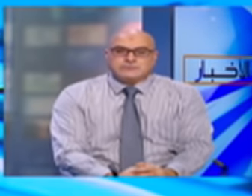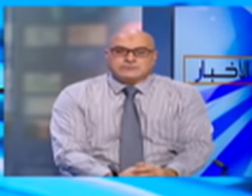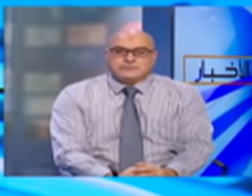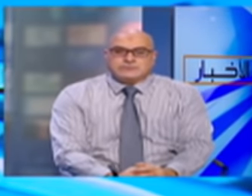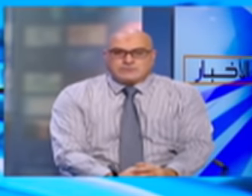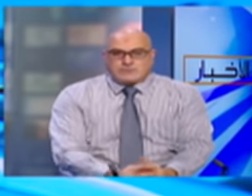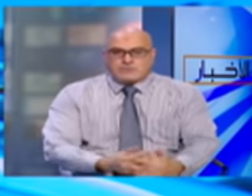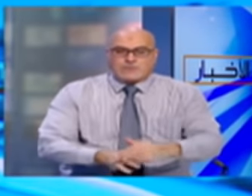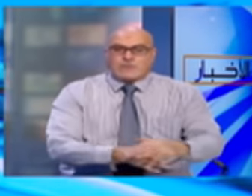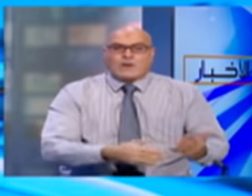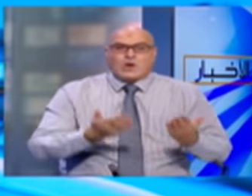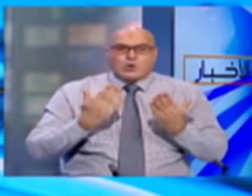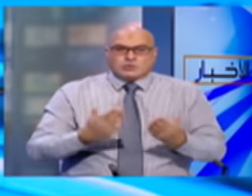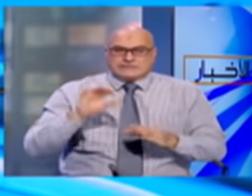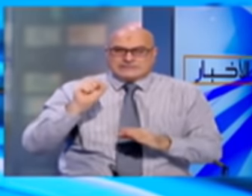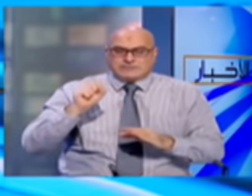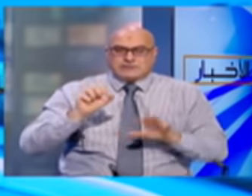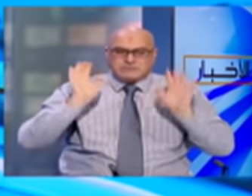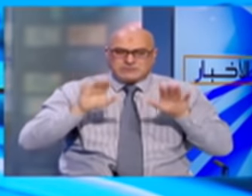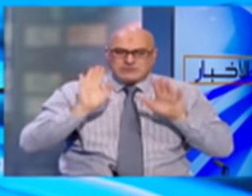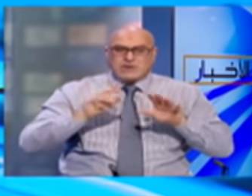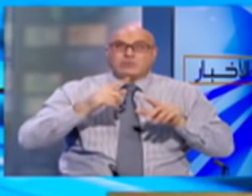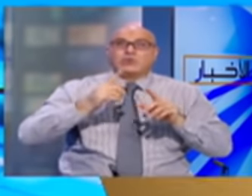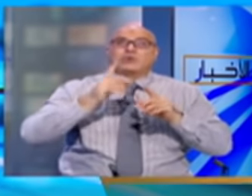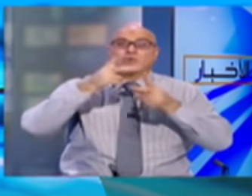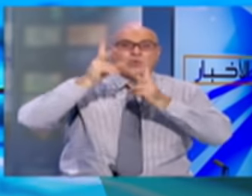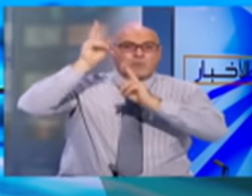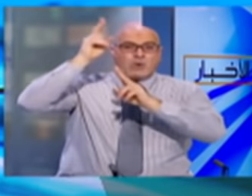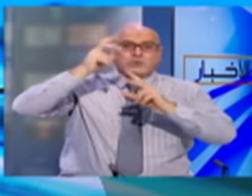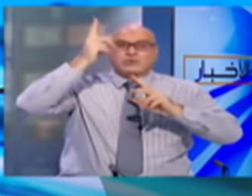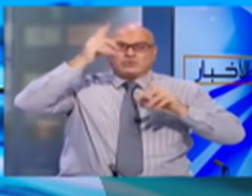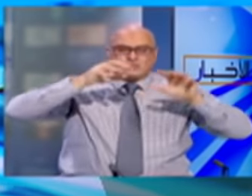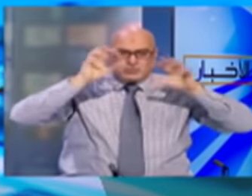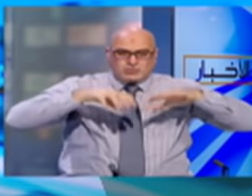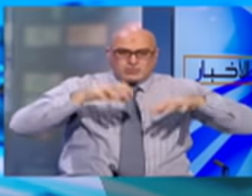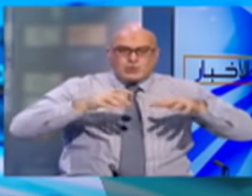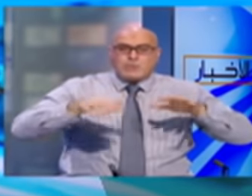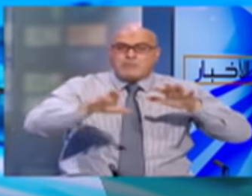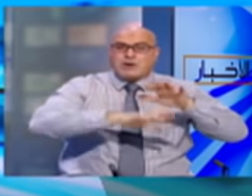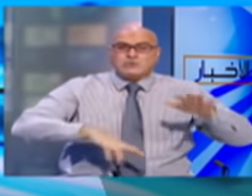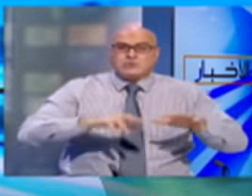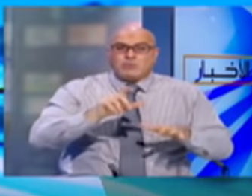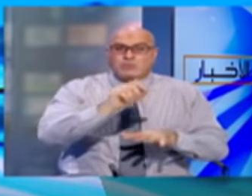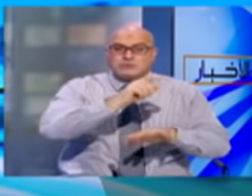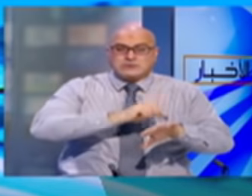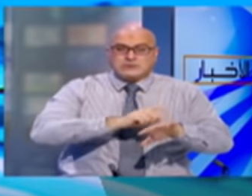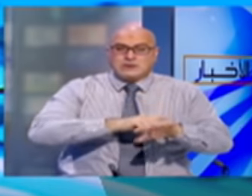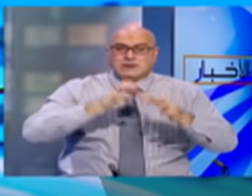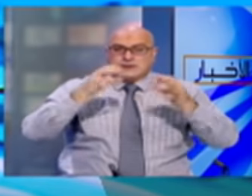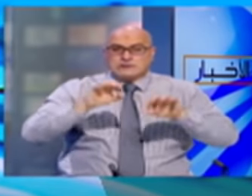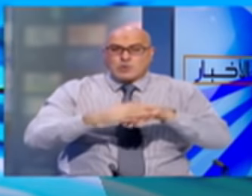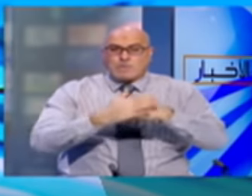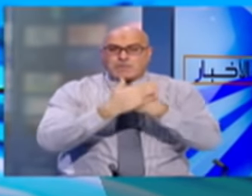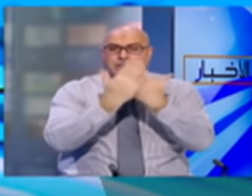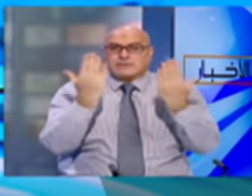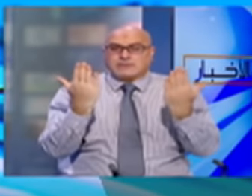تقام اليوم صلاة الاستسقاء عبر جميع مساجد الجمهورية ابتداء من الساعة 10